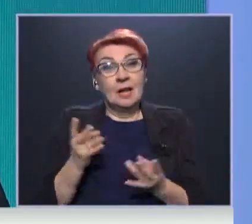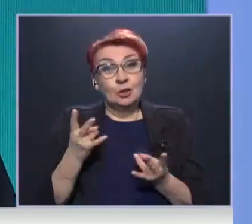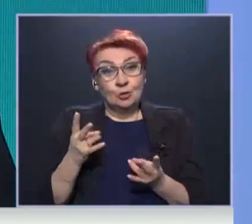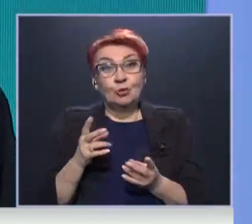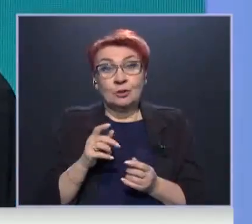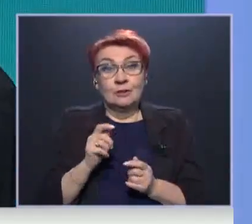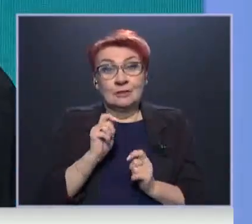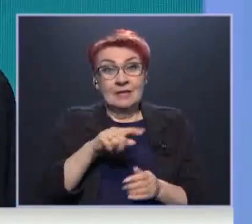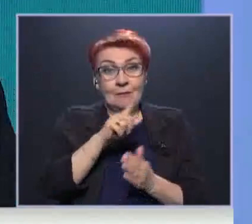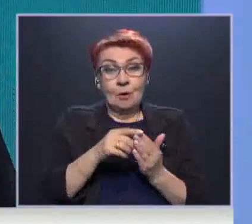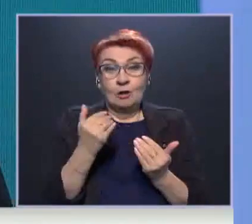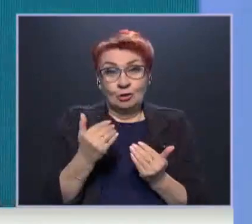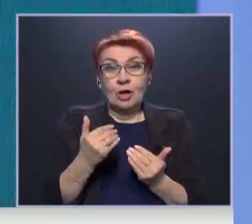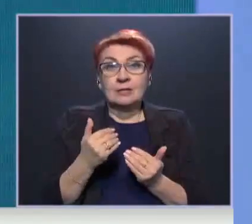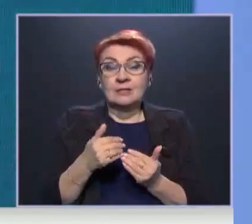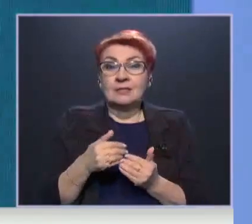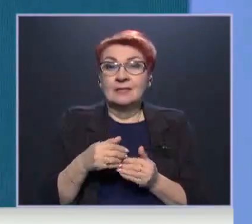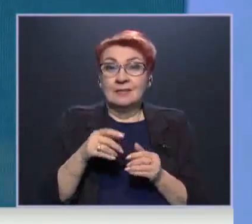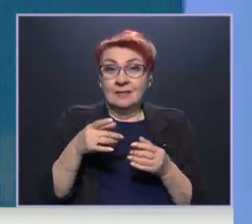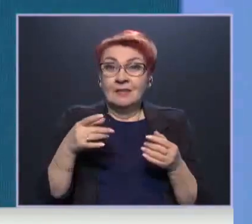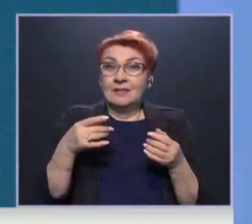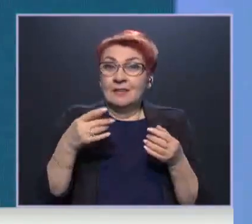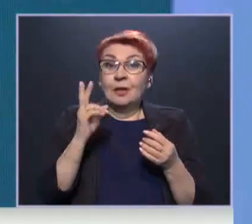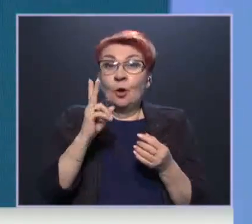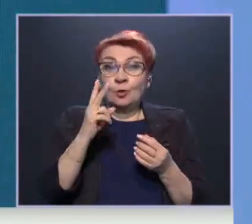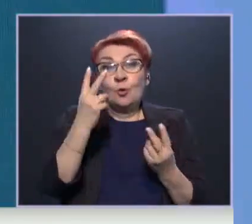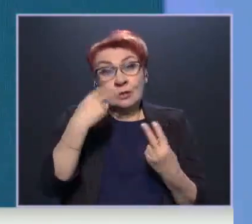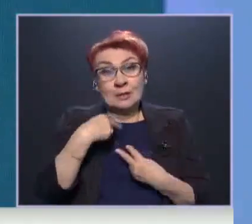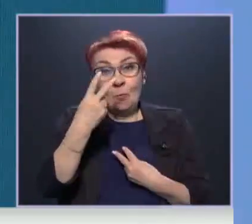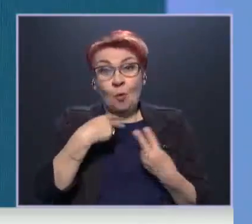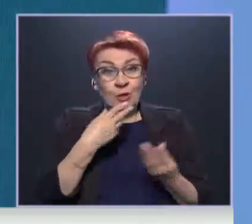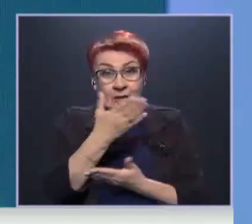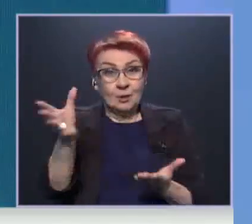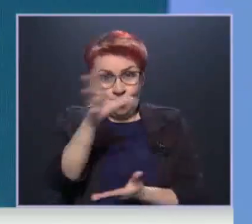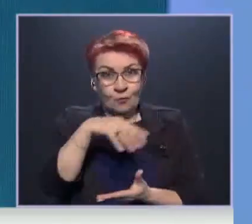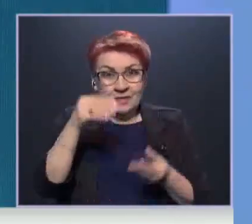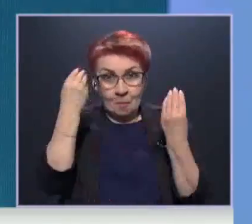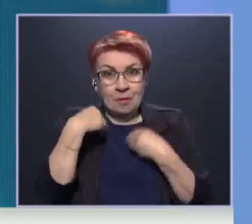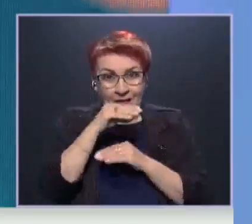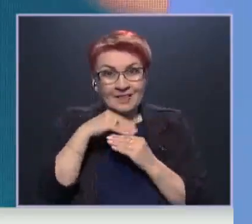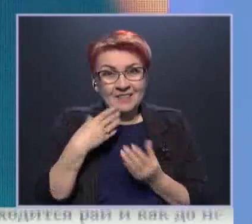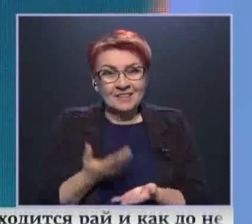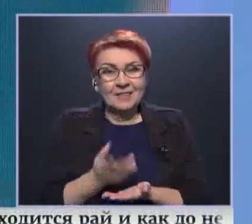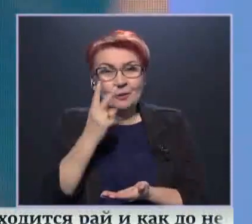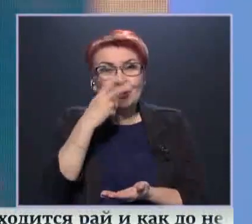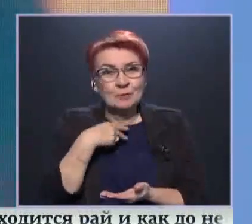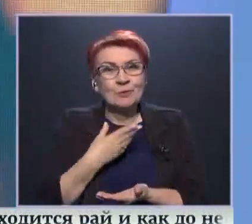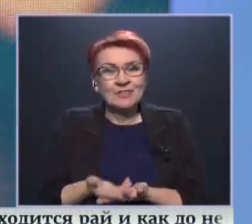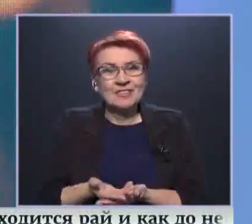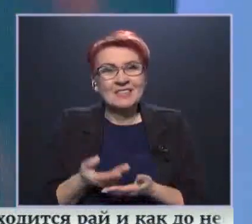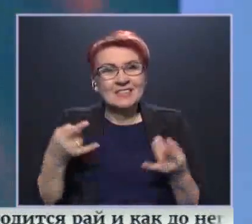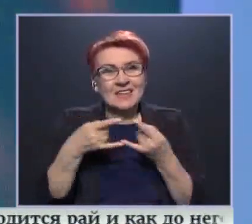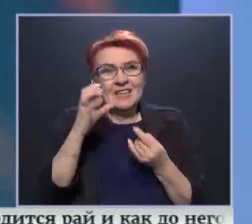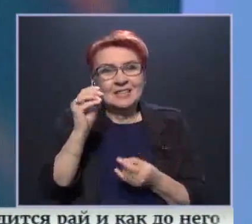всех телезрительниц, которые смотрят сейчас телеканал «Спас», тоже платки на голове? Ведь они смотрят православный